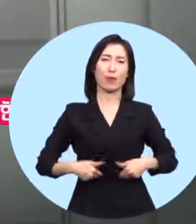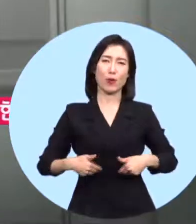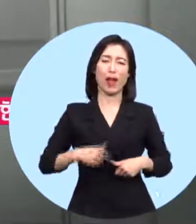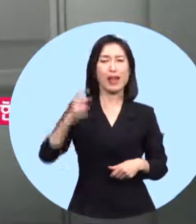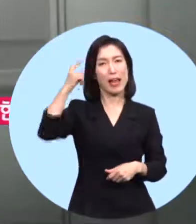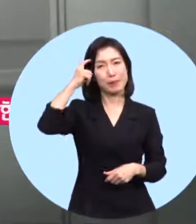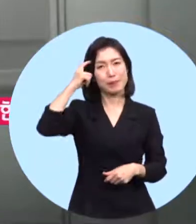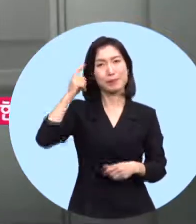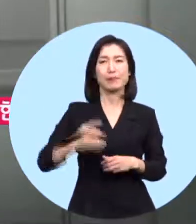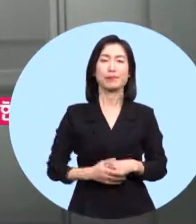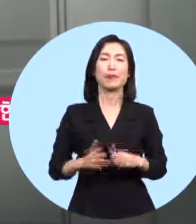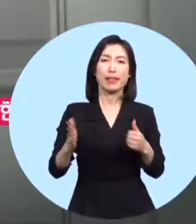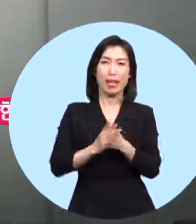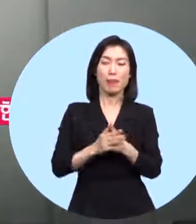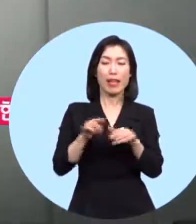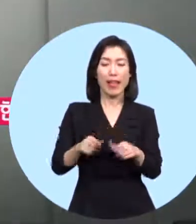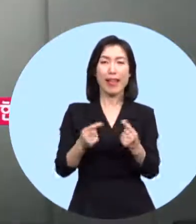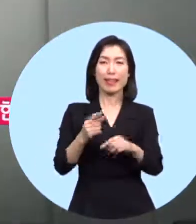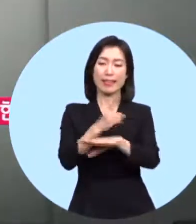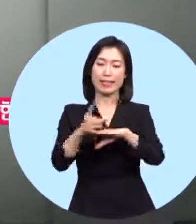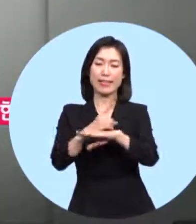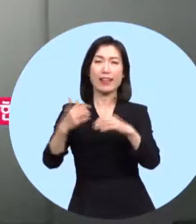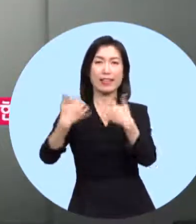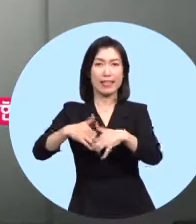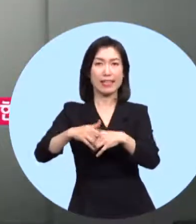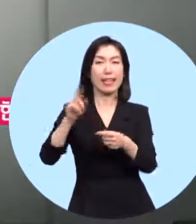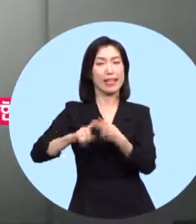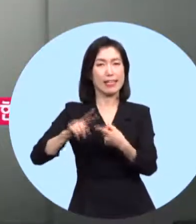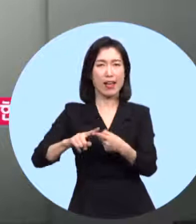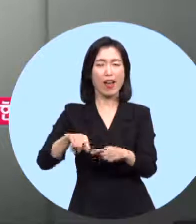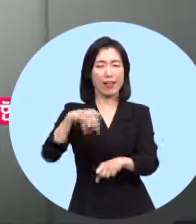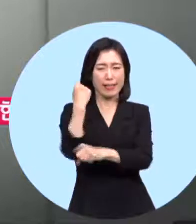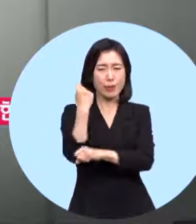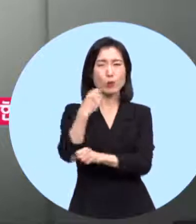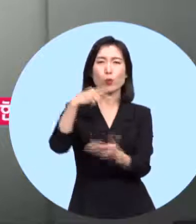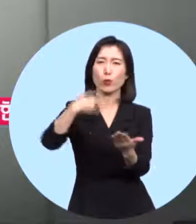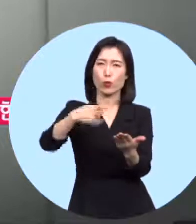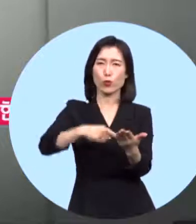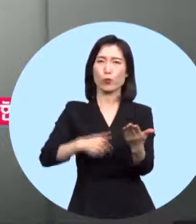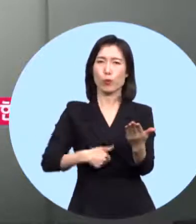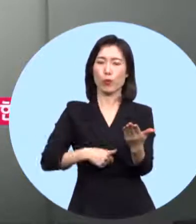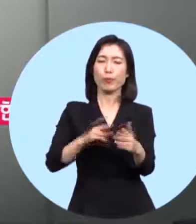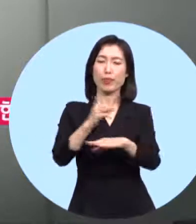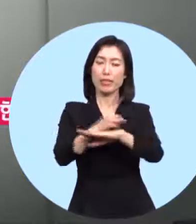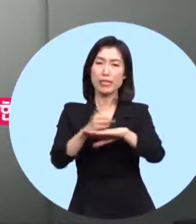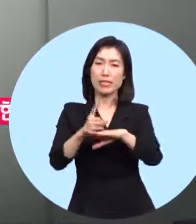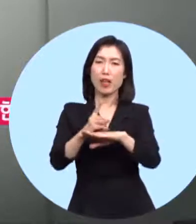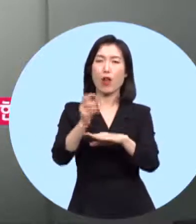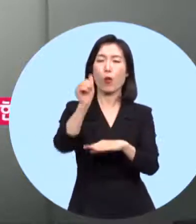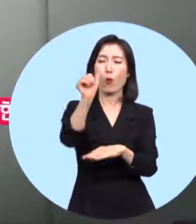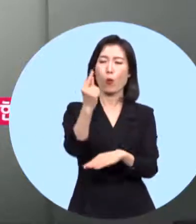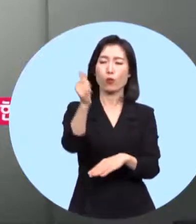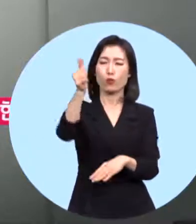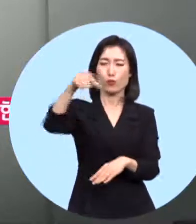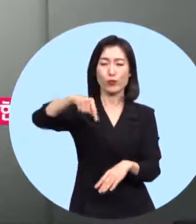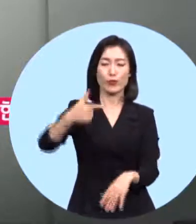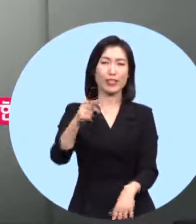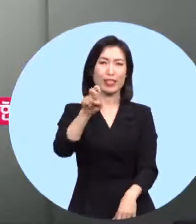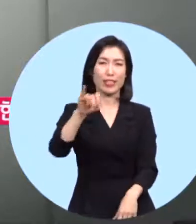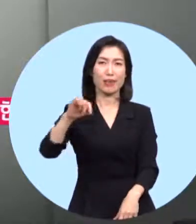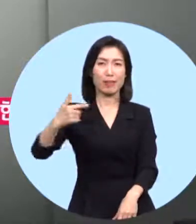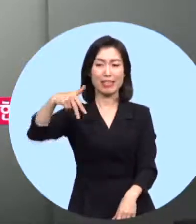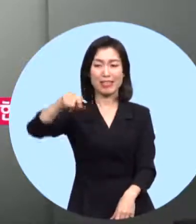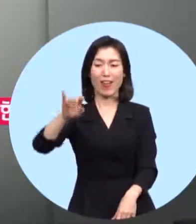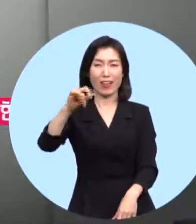체험기기가 필요하다고 생각을 했습니다. 이러한 디지털 기기에 대한 기초교육인 디지털